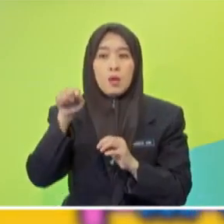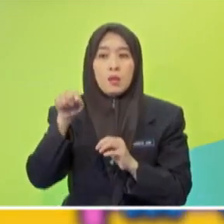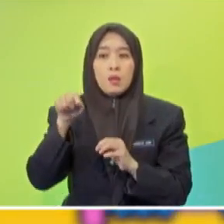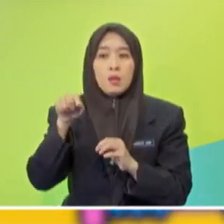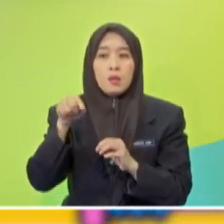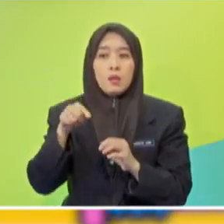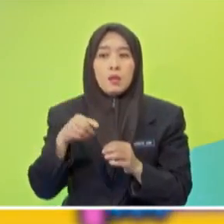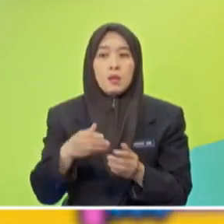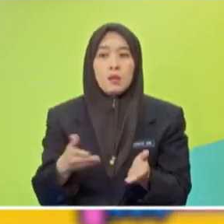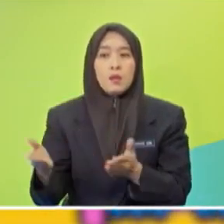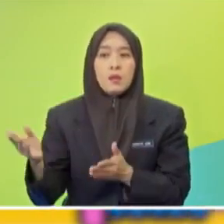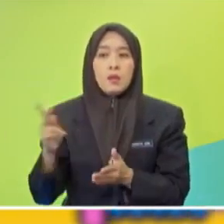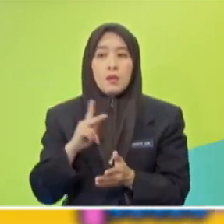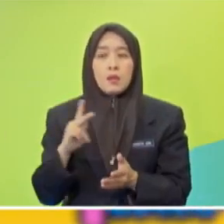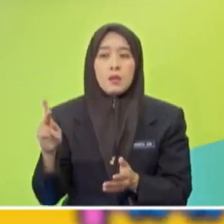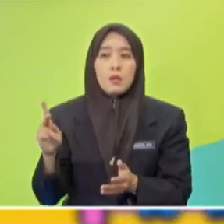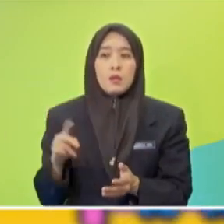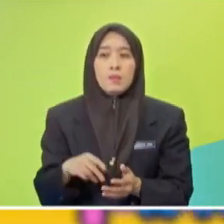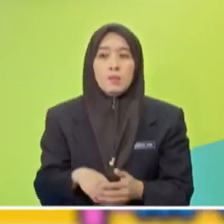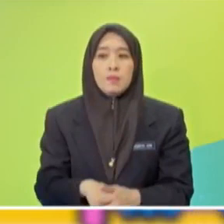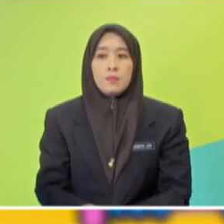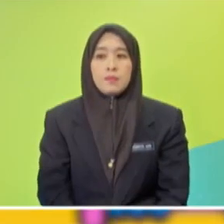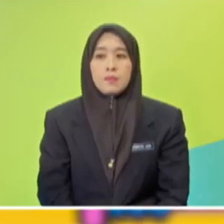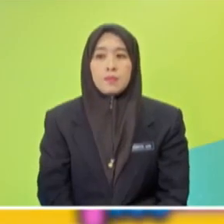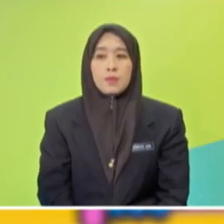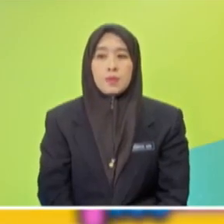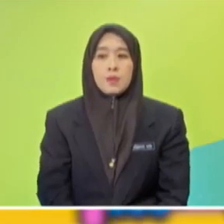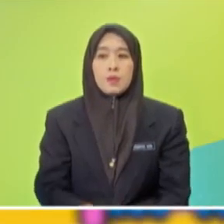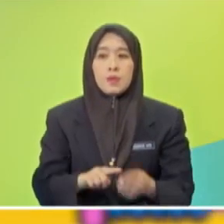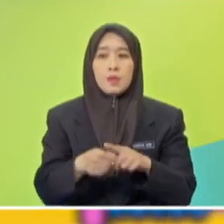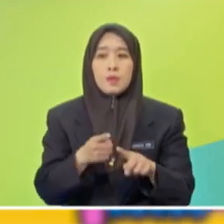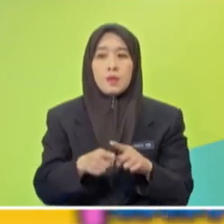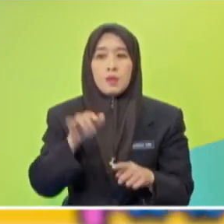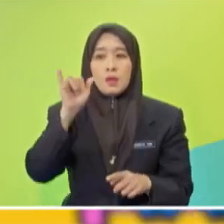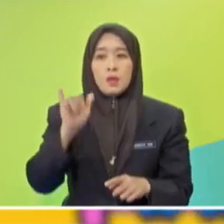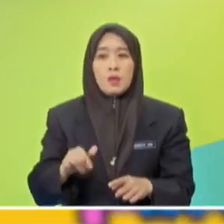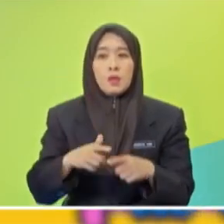silakan oke juga rasa-rasa yang lain boleh tunjukkan jawaban